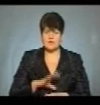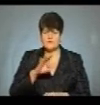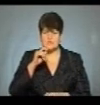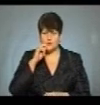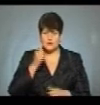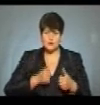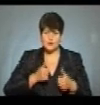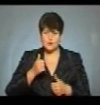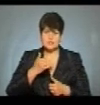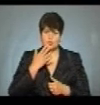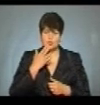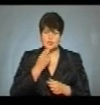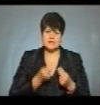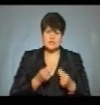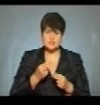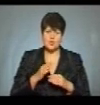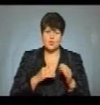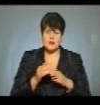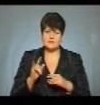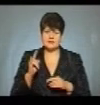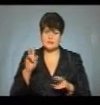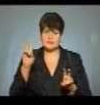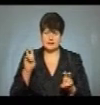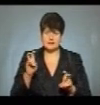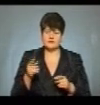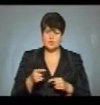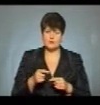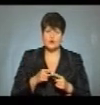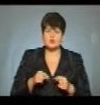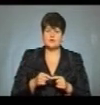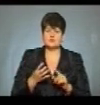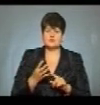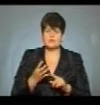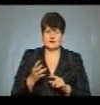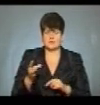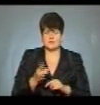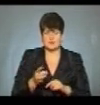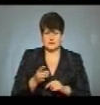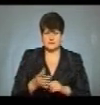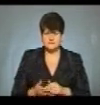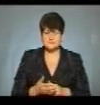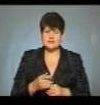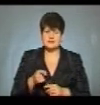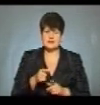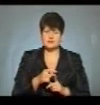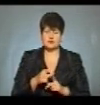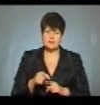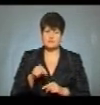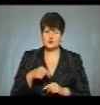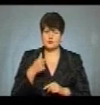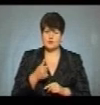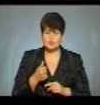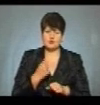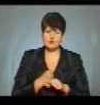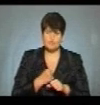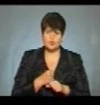Всеукраїнський конкурс народної іграшки руками дитини в Тернополі організовують вчетверте, каже співорганізатор Уляна Джигринюк. За її словами, цьогоріч